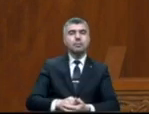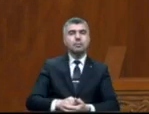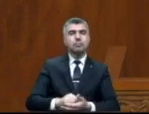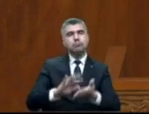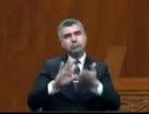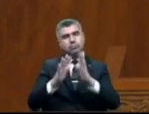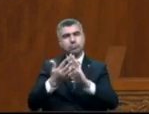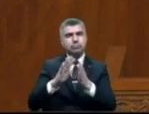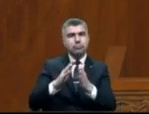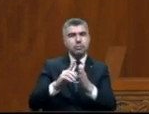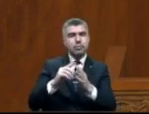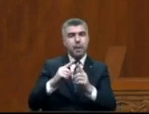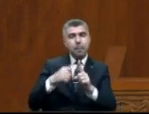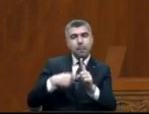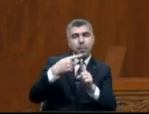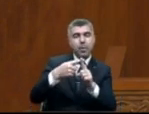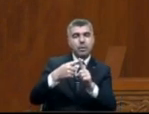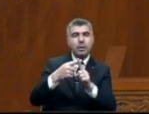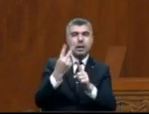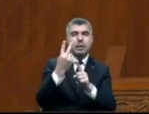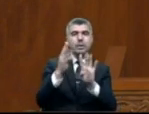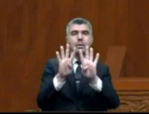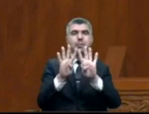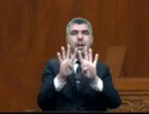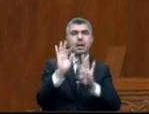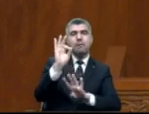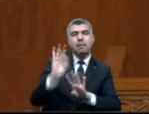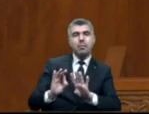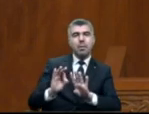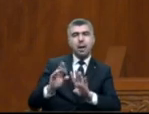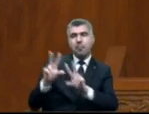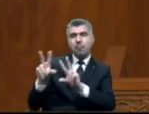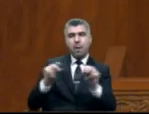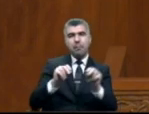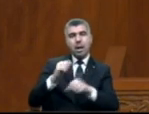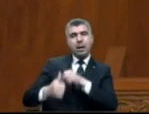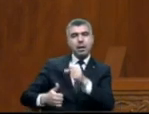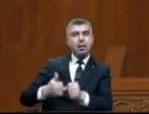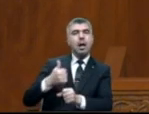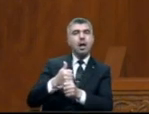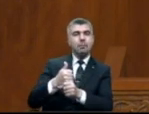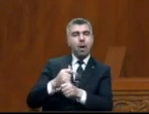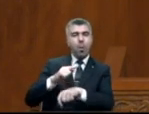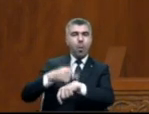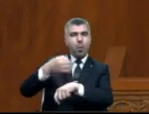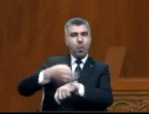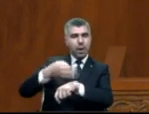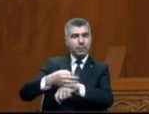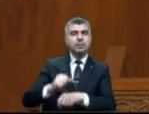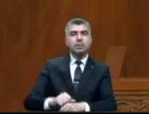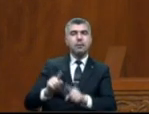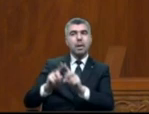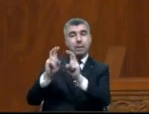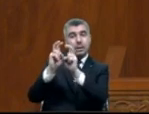وأي بواحد الارتفاع ديال 82% من السنة الماضية، يعني أحسن من السنة الماضية في هذا الوقت،